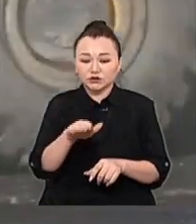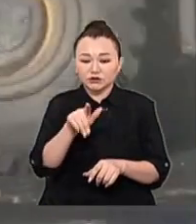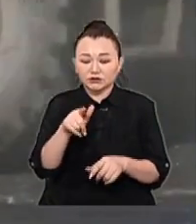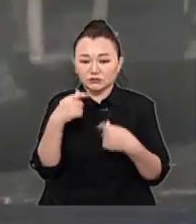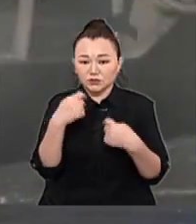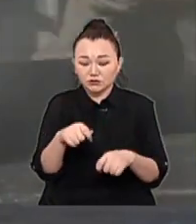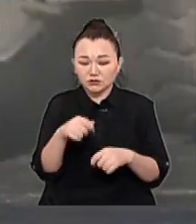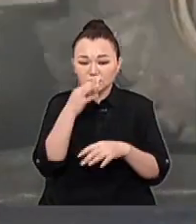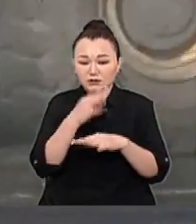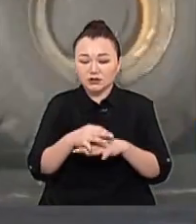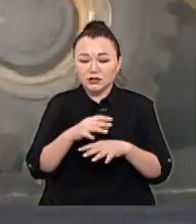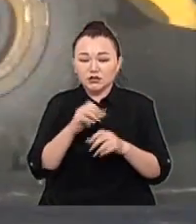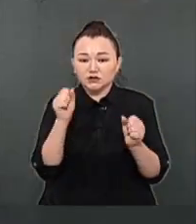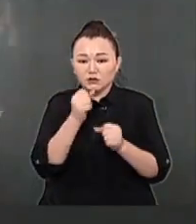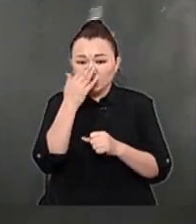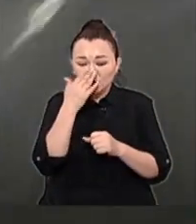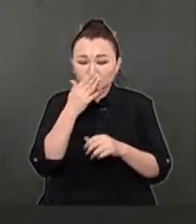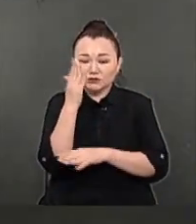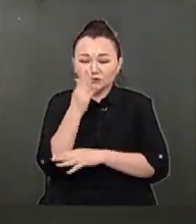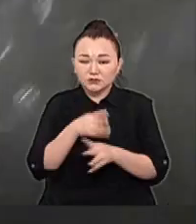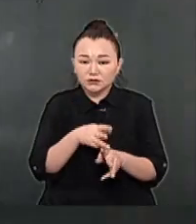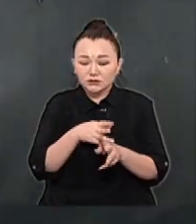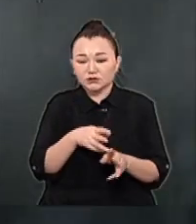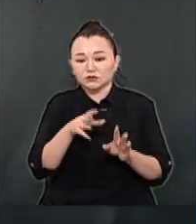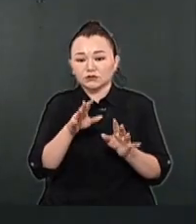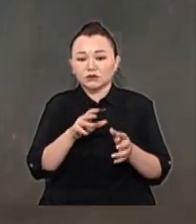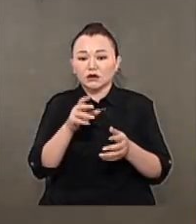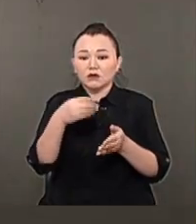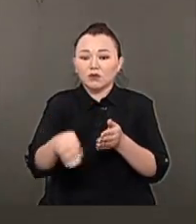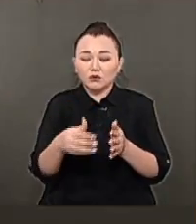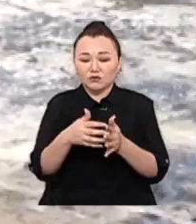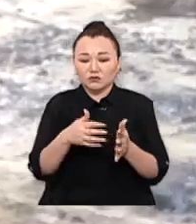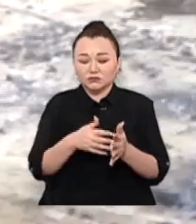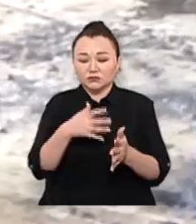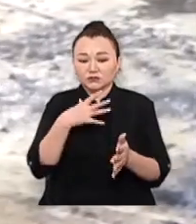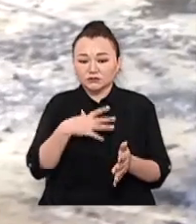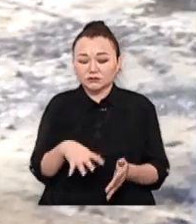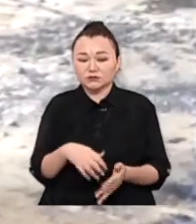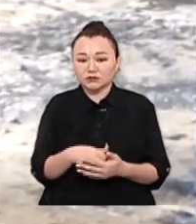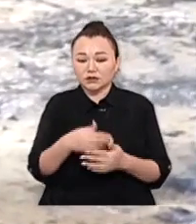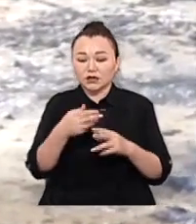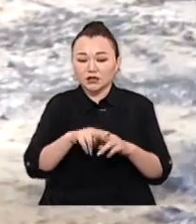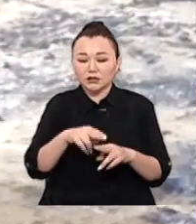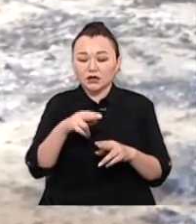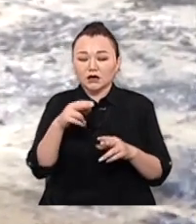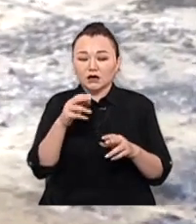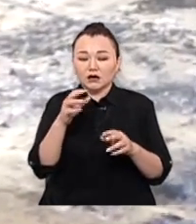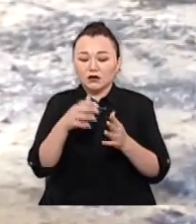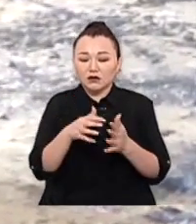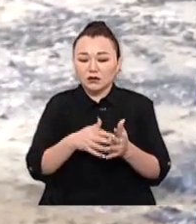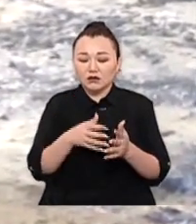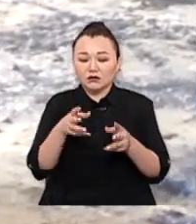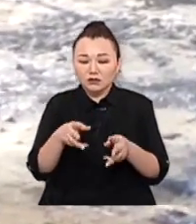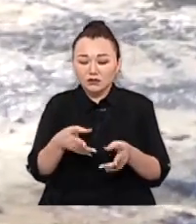жұрт. Ал қақаған аязда ағаш шағып күнелткендер оны алмасқа амал жоқ деп отыр. Енді осы баяғыда қалған көмірлеріміз